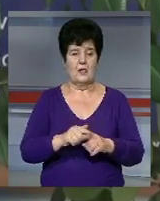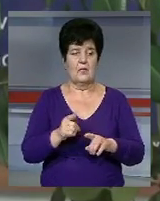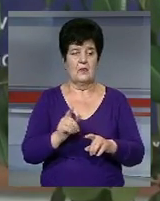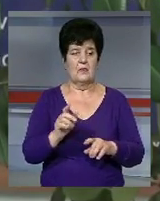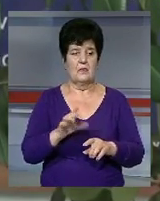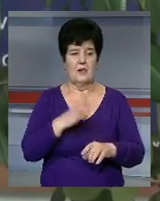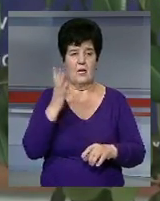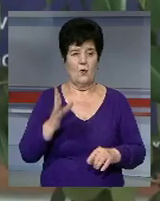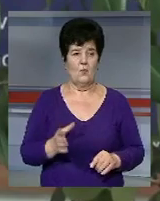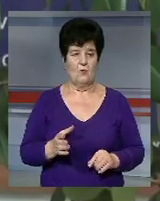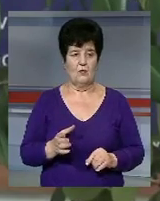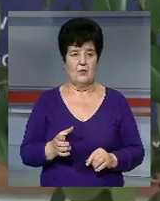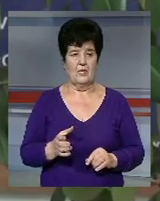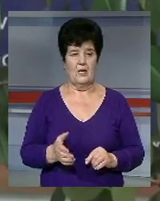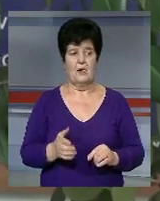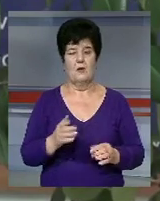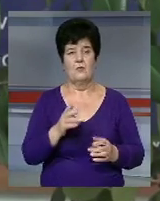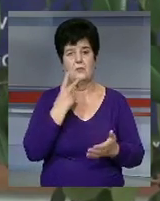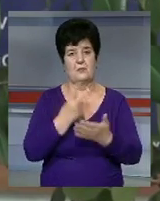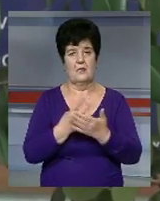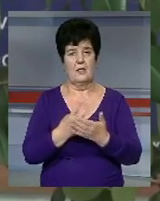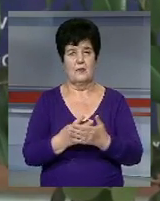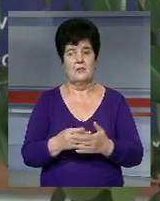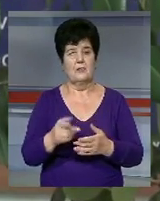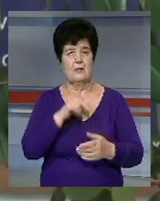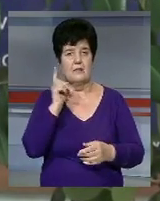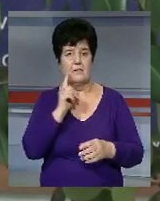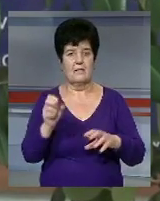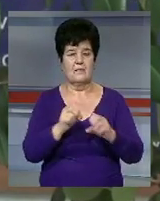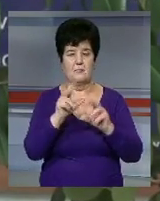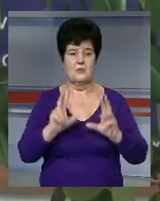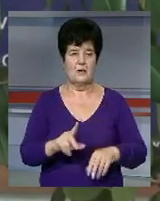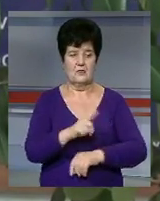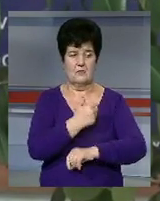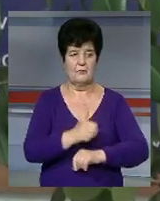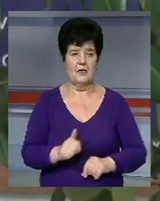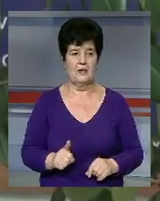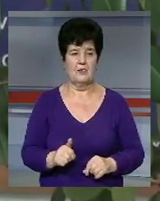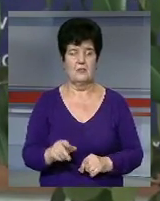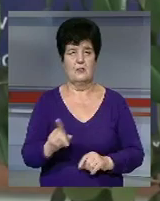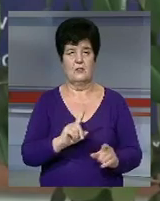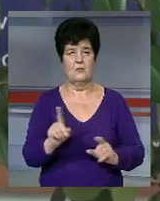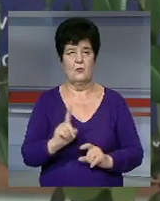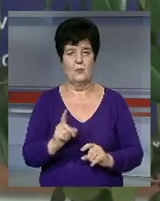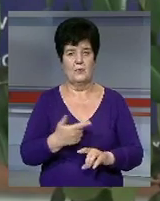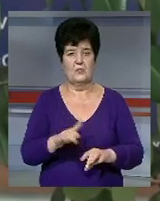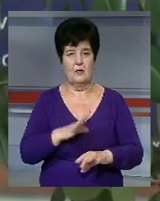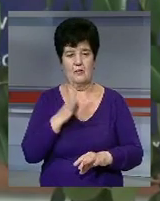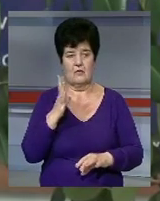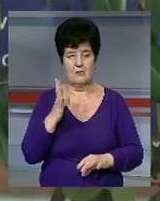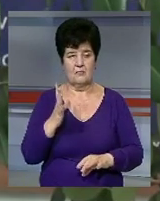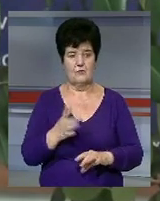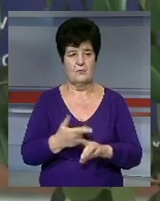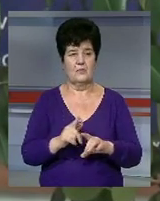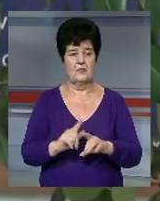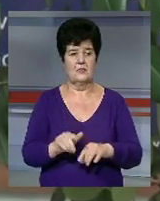erau la care erau supuși tinerii specialiști. Ori un medic, după 4 ani, 6 ani de facultate, 3, 4, 5 ani de